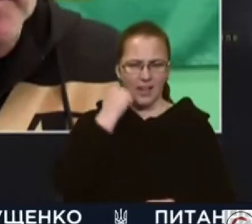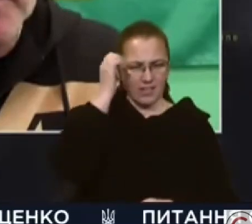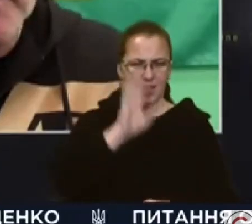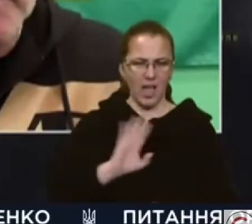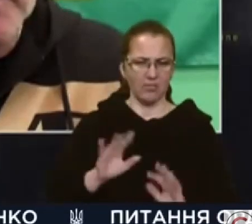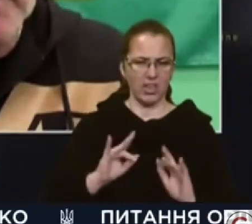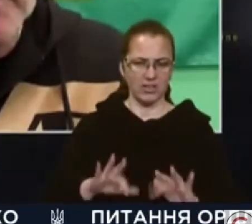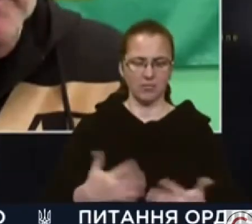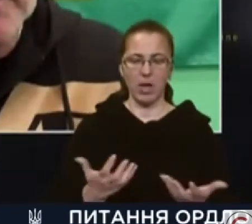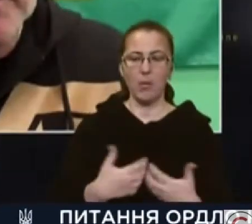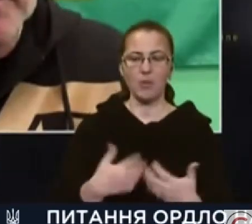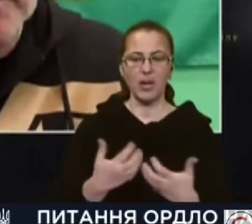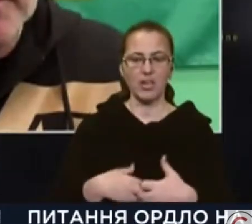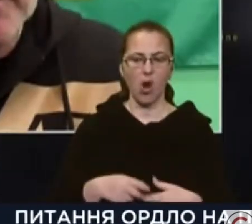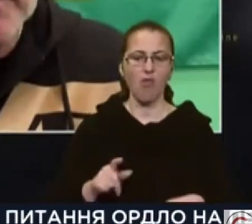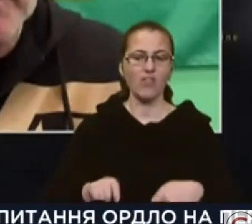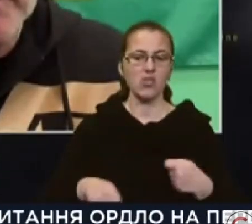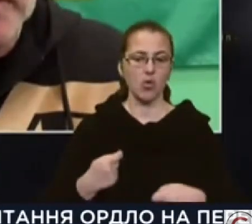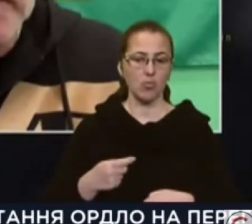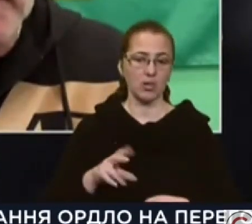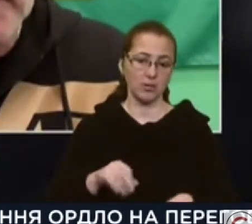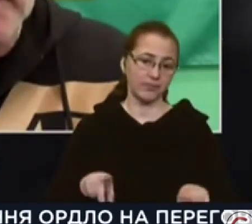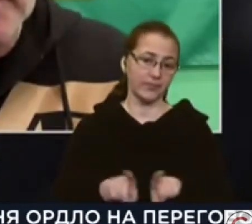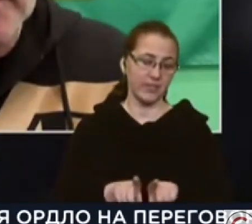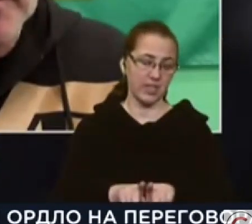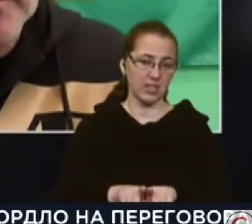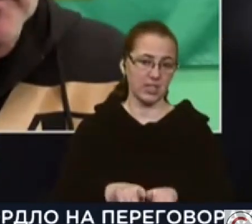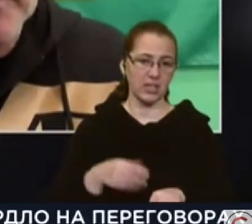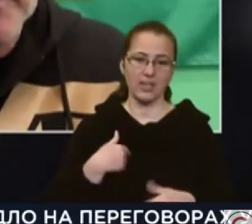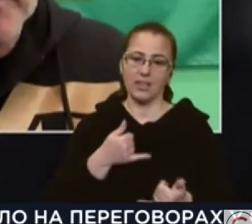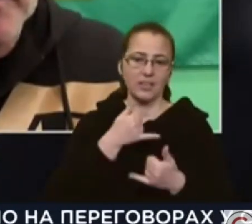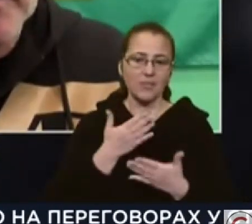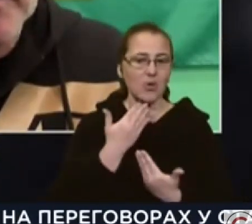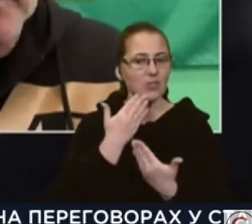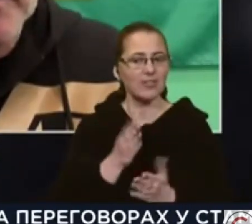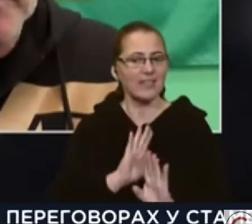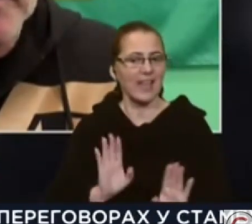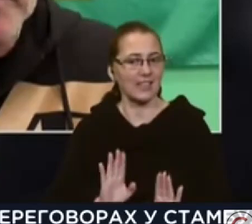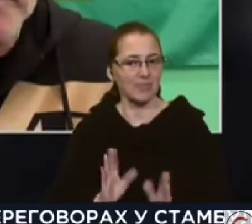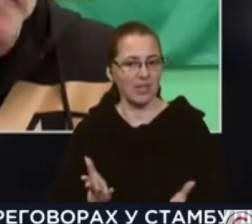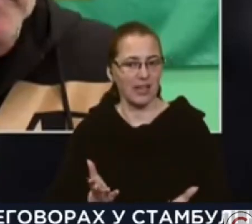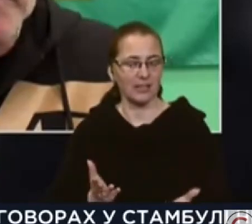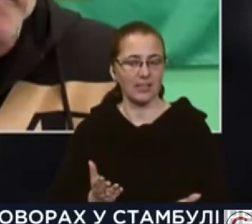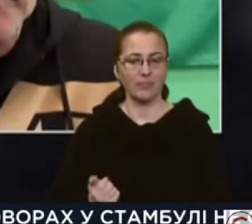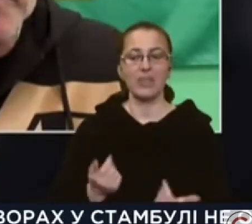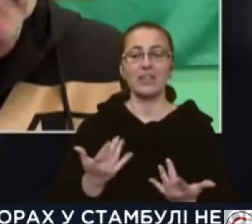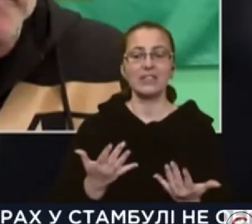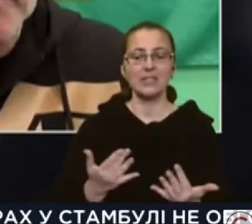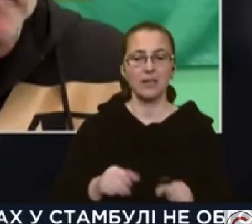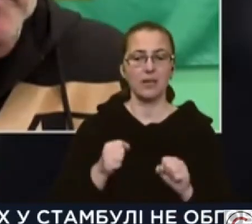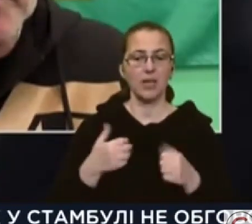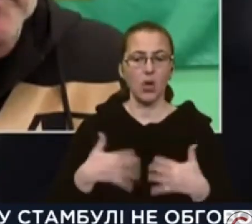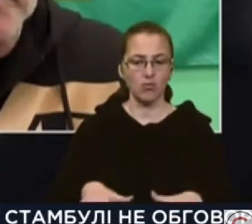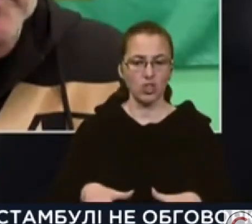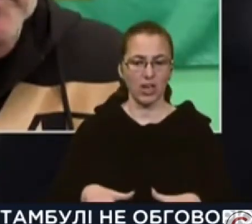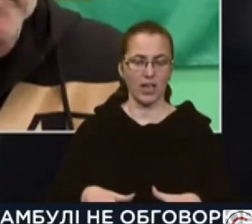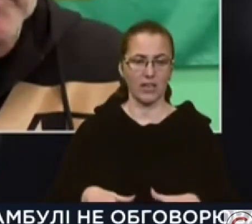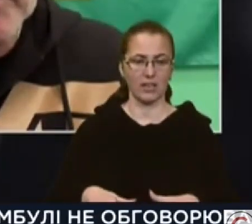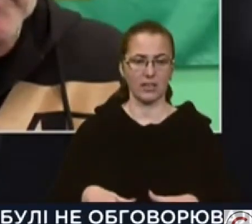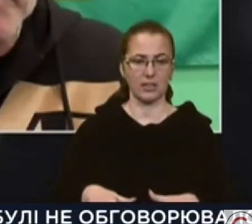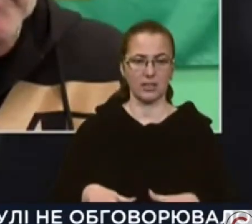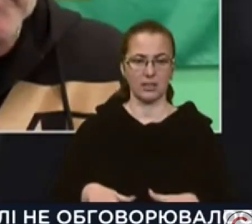справа підраховувати збитки, але все ж таки я вас не можу не запитати, так, скільки вже, от,